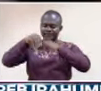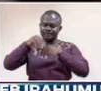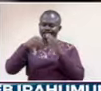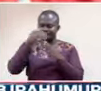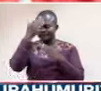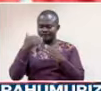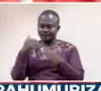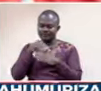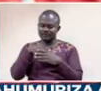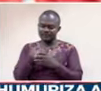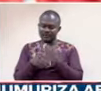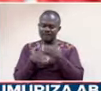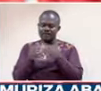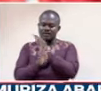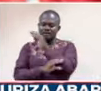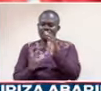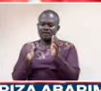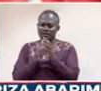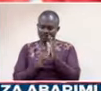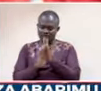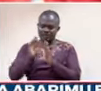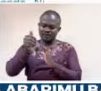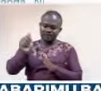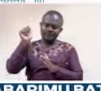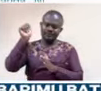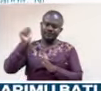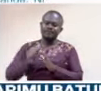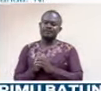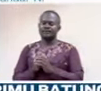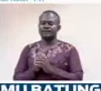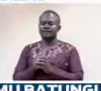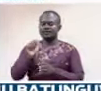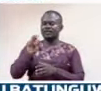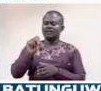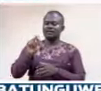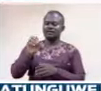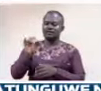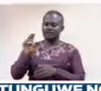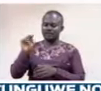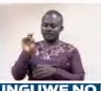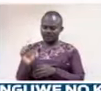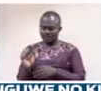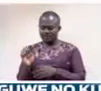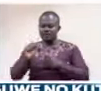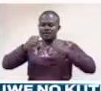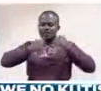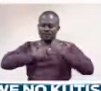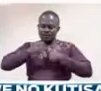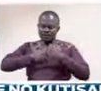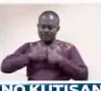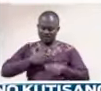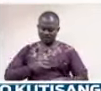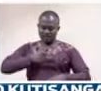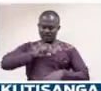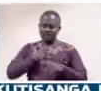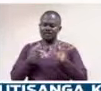Kiliziya Gatolika mu kwiyubaka kw'igihugu ndetse n'iterambere ryacyo. Cardinal Antoine Kambanda: u Rwanda rutewe ishema